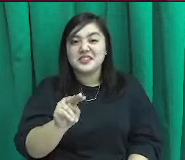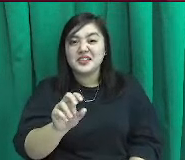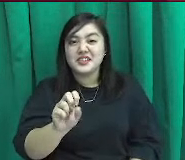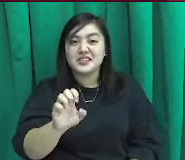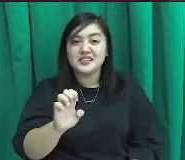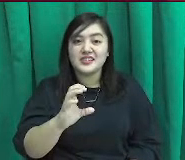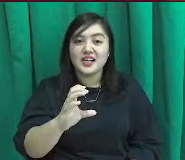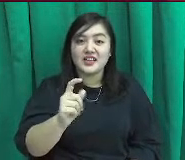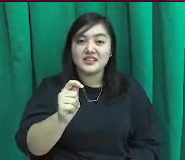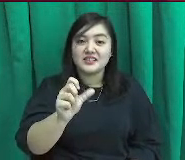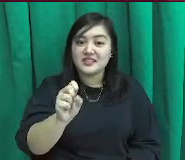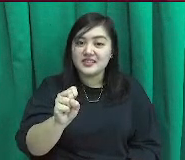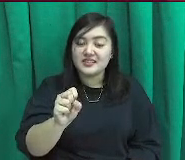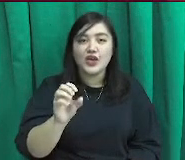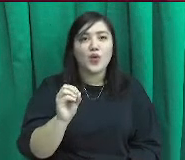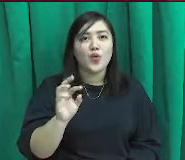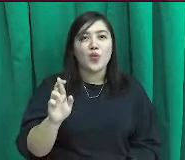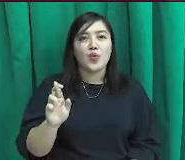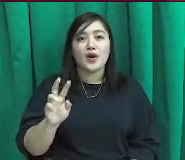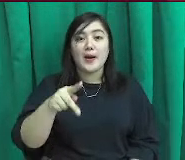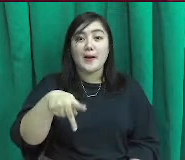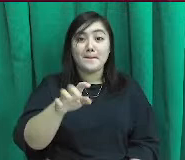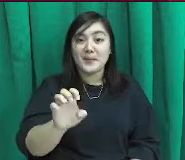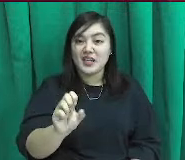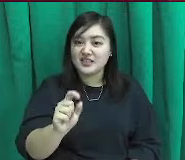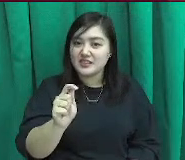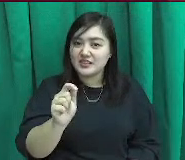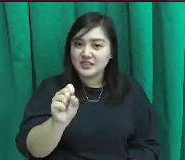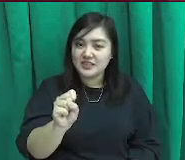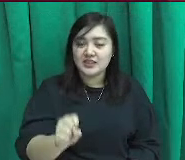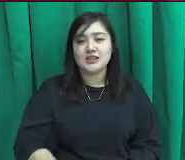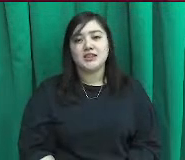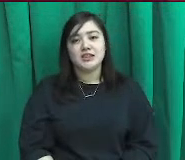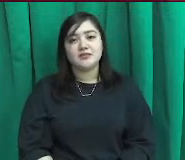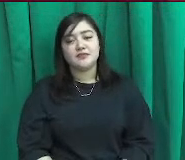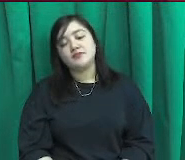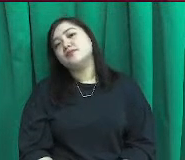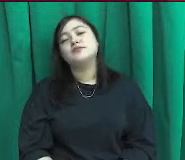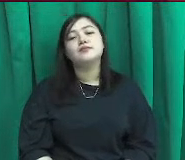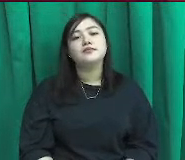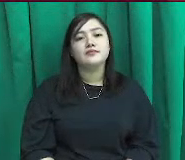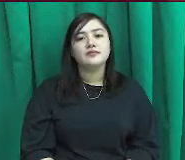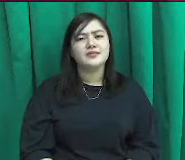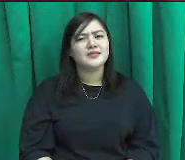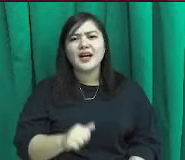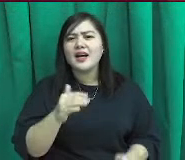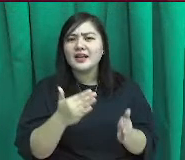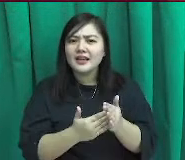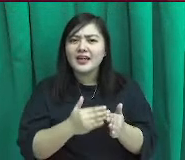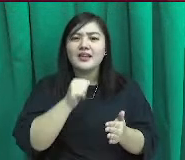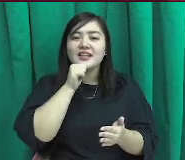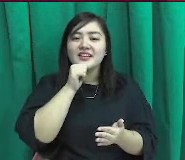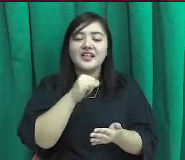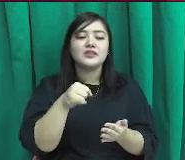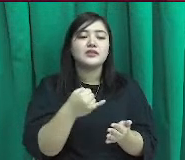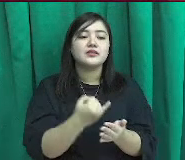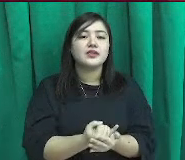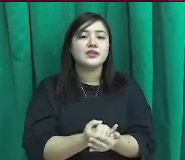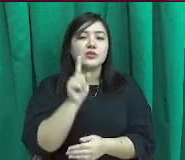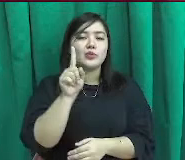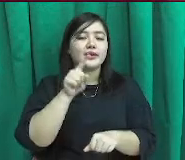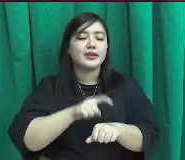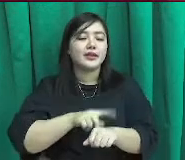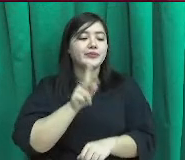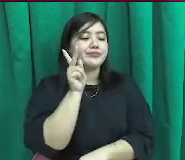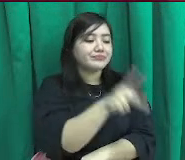mo. You see, hindi yan lang basta tanim. Yes, sir. Yan sinasabi ko mga asawang lalaki, mga fathers. Hindi yung pwedeng isang sabihan lang,